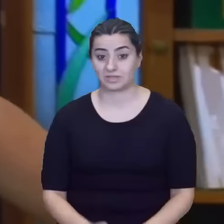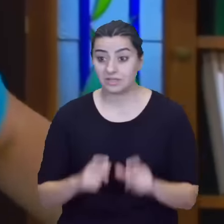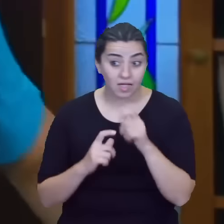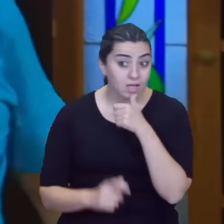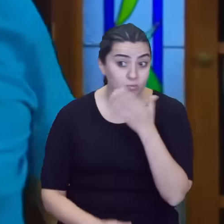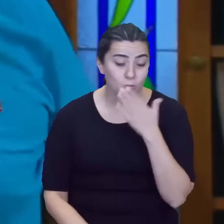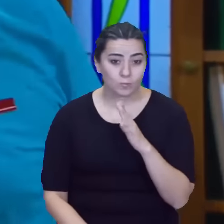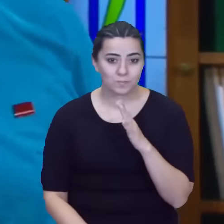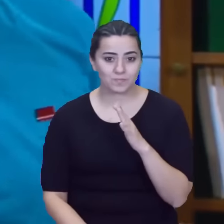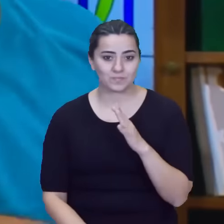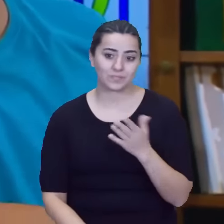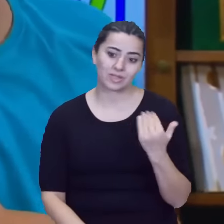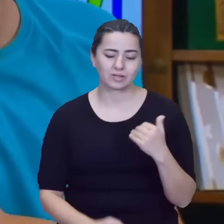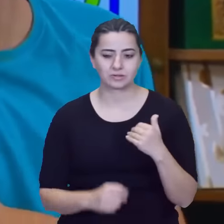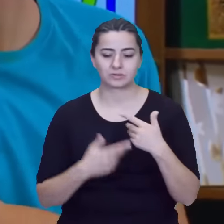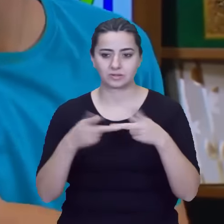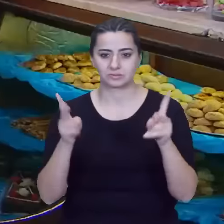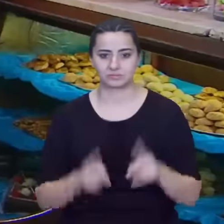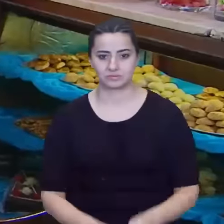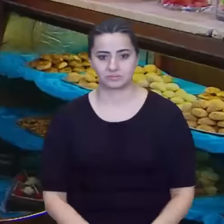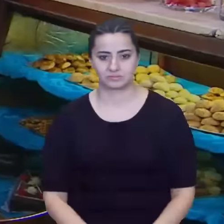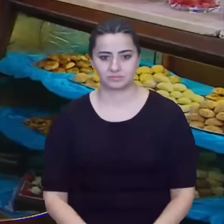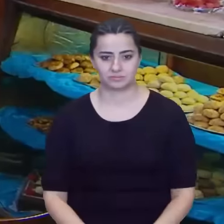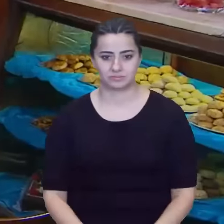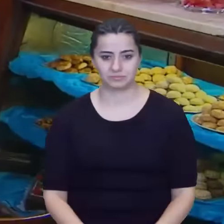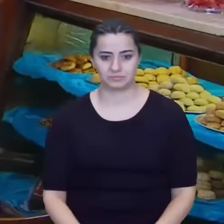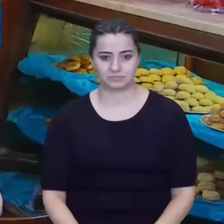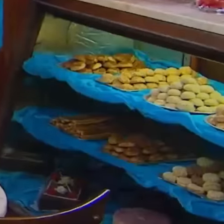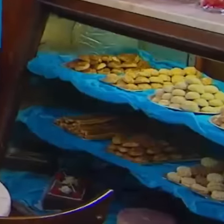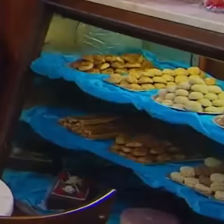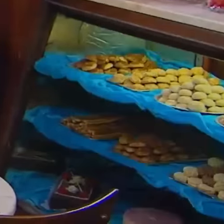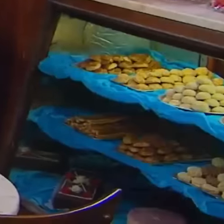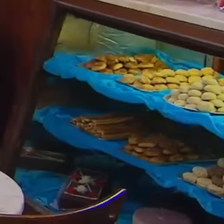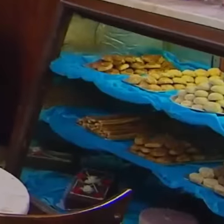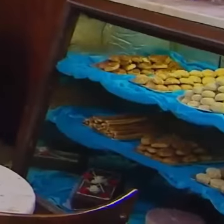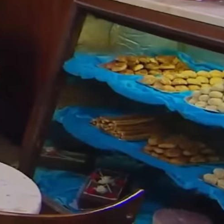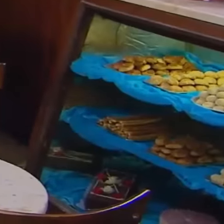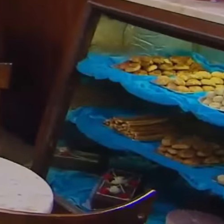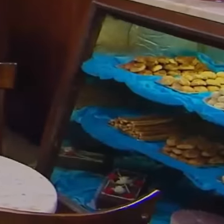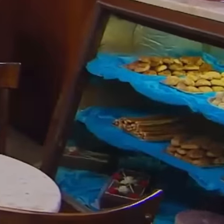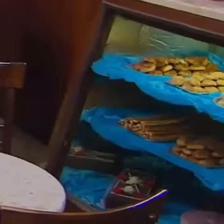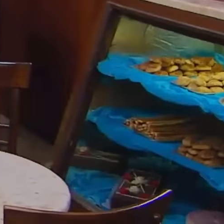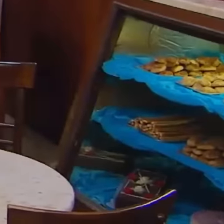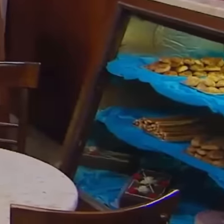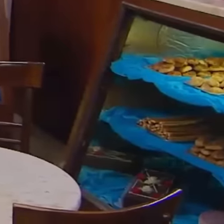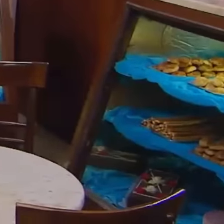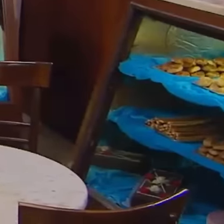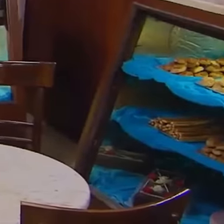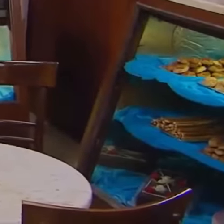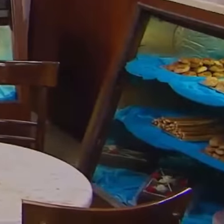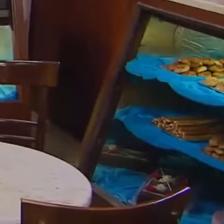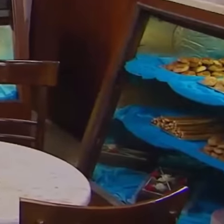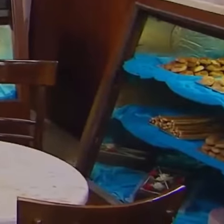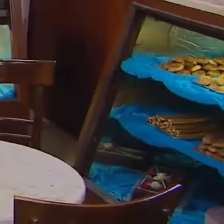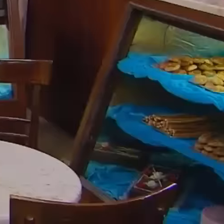Seyfi abi yok. Hadi gel şunu doğaya sana. Çağatay kafesi, Funda da çantasını aldı. Peş peşe çıkarak